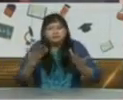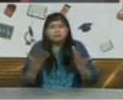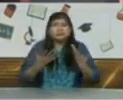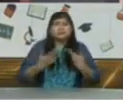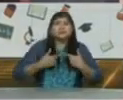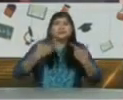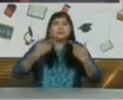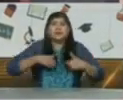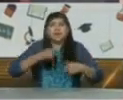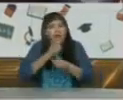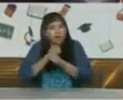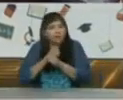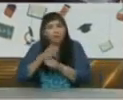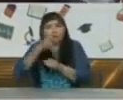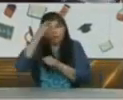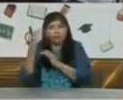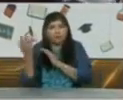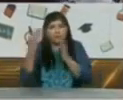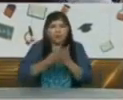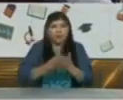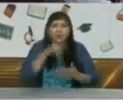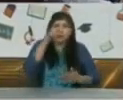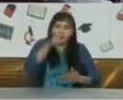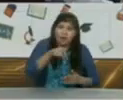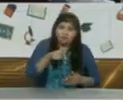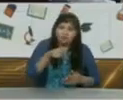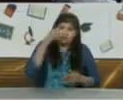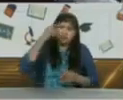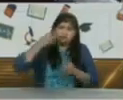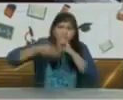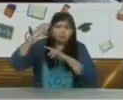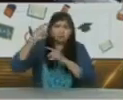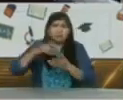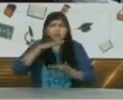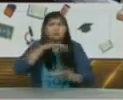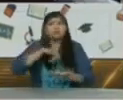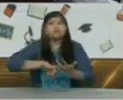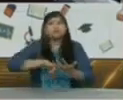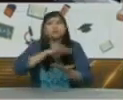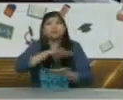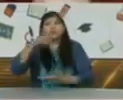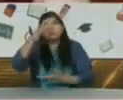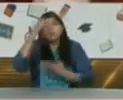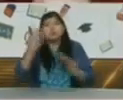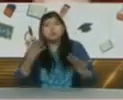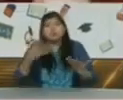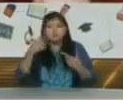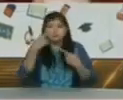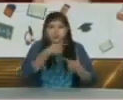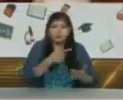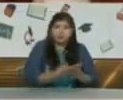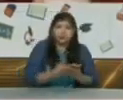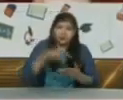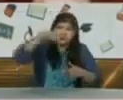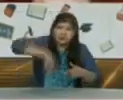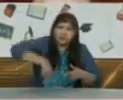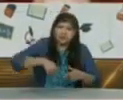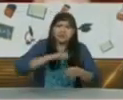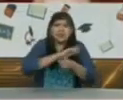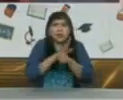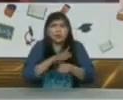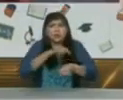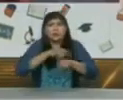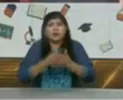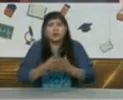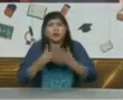सरकार को भी तकलीफ आई होगी, लेकिन क्या आपने सोचा है कि विद्यार्थियों को क्या तकलीफ आई? सर, इस संकट को मैं अपने